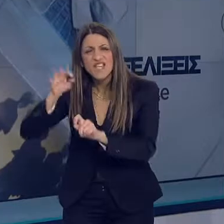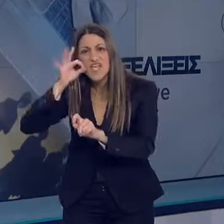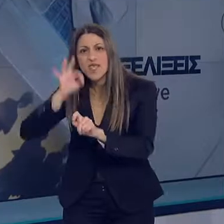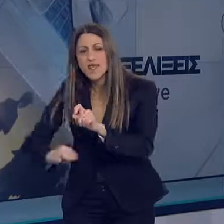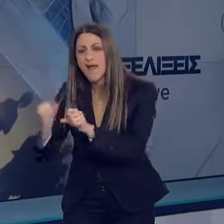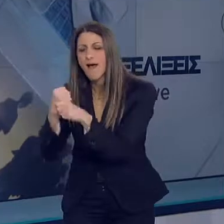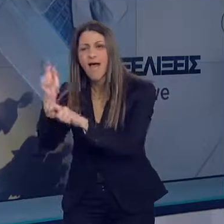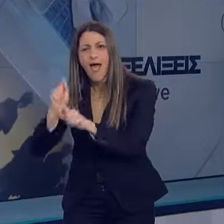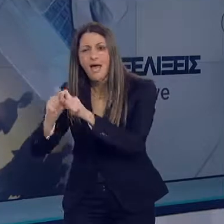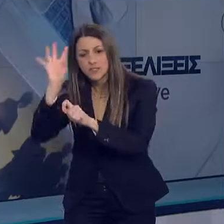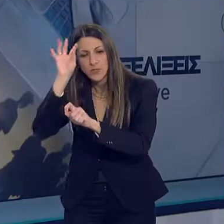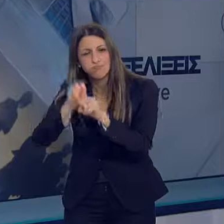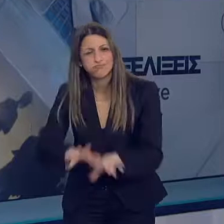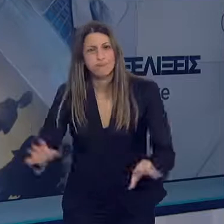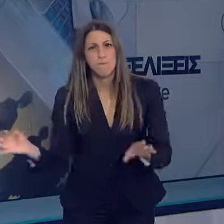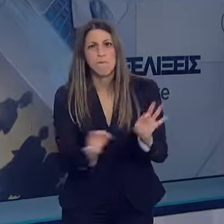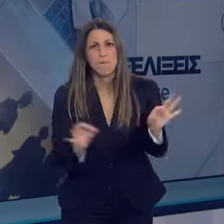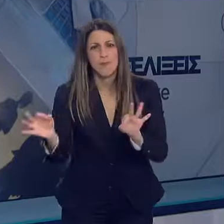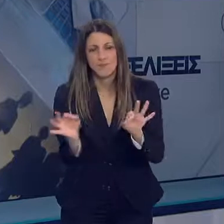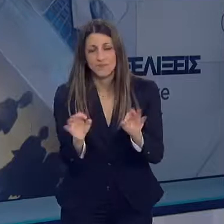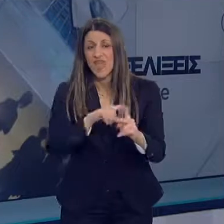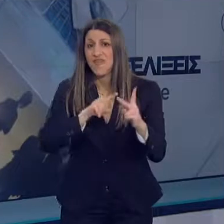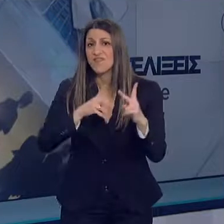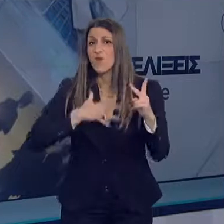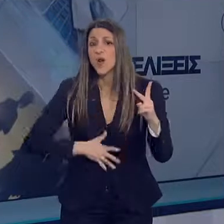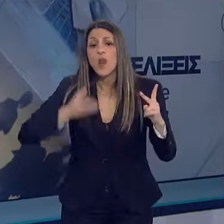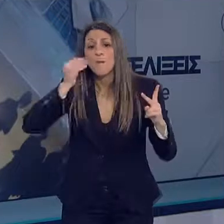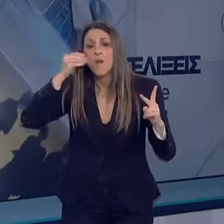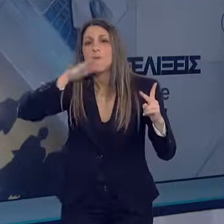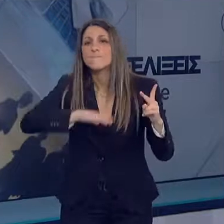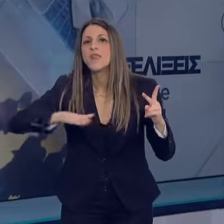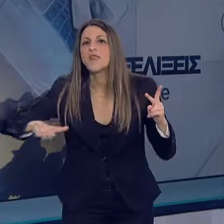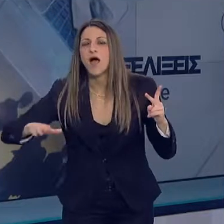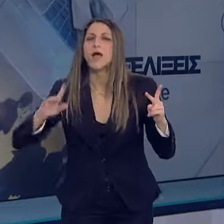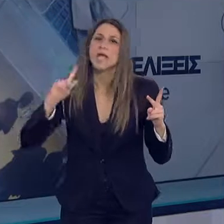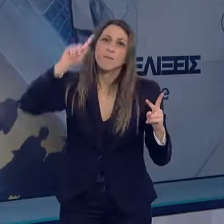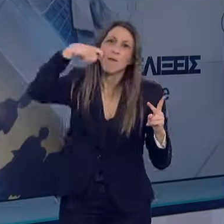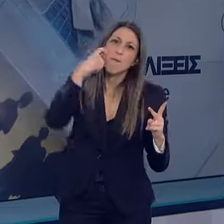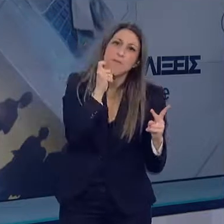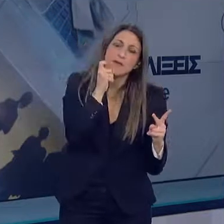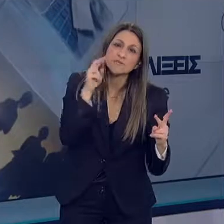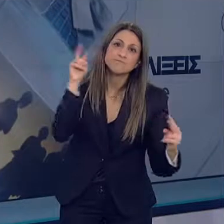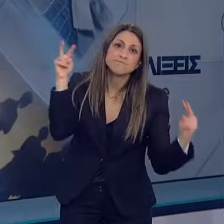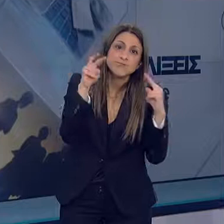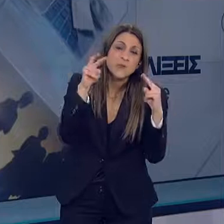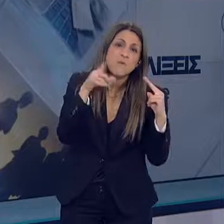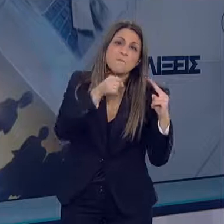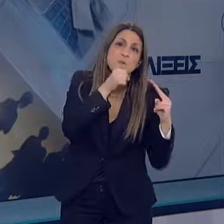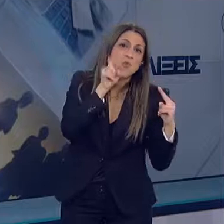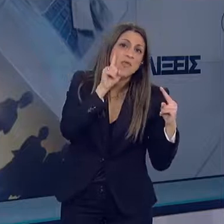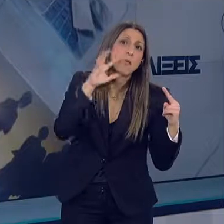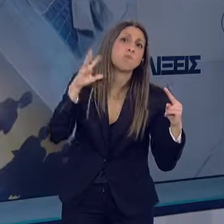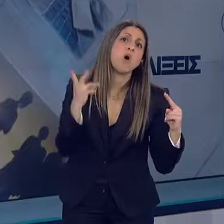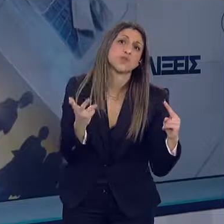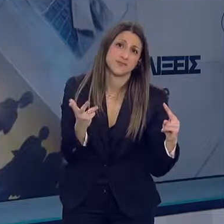ένα χρονοδιάγραμμα για το πότε πιστεύετε ότι θα είναι ασφαλές τα παιδιά ή οι ενήλικες γονείς τους να δουν τους παππούδες και τις γιαγιάδες τους, ειδικά